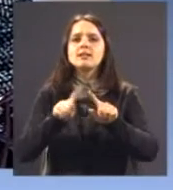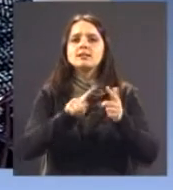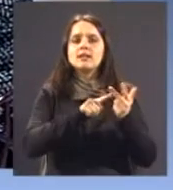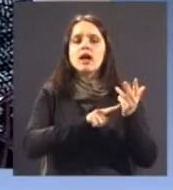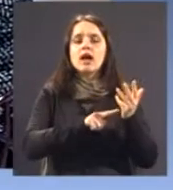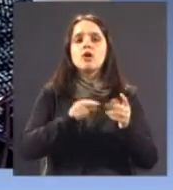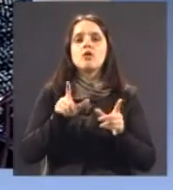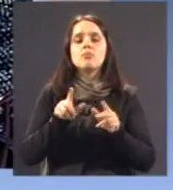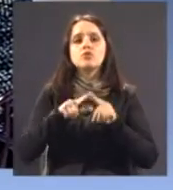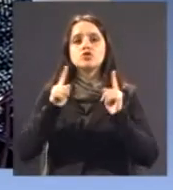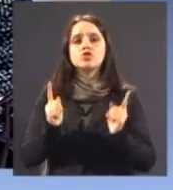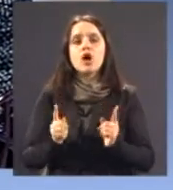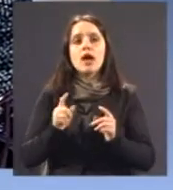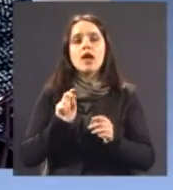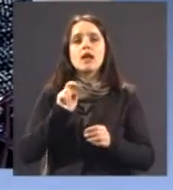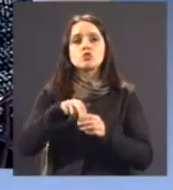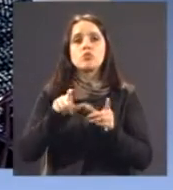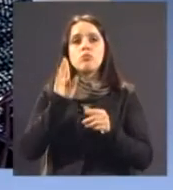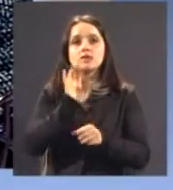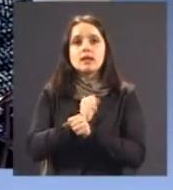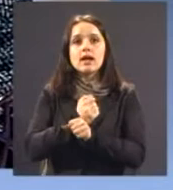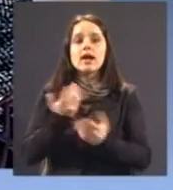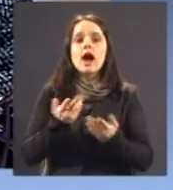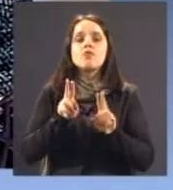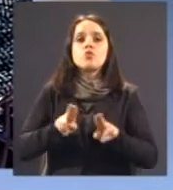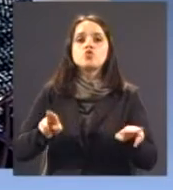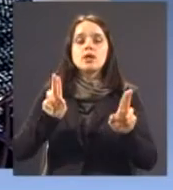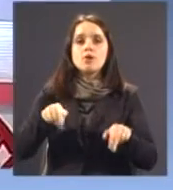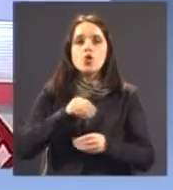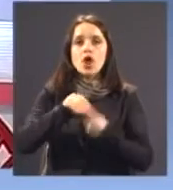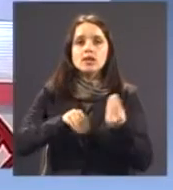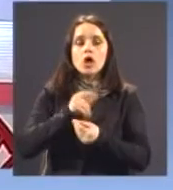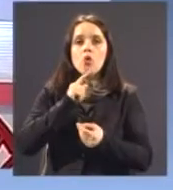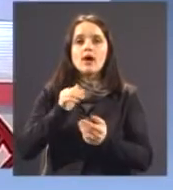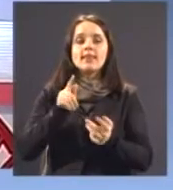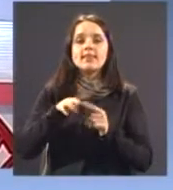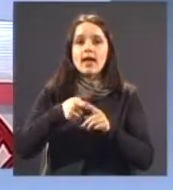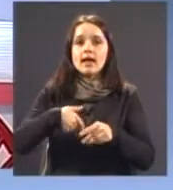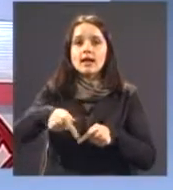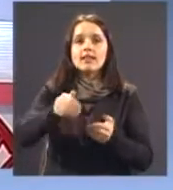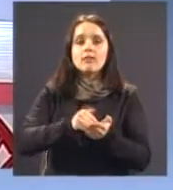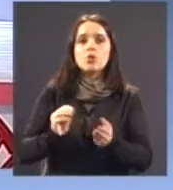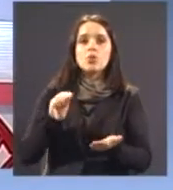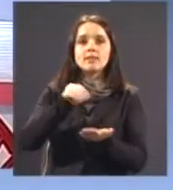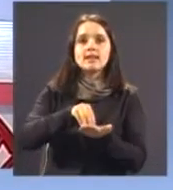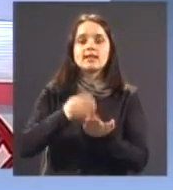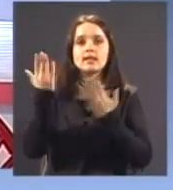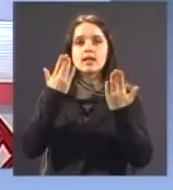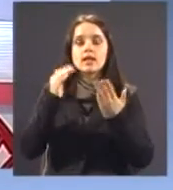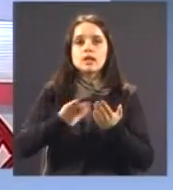mogućnosti izbora imaju roditelji koji tek treba da upišu svoju djecu u školu? Pa danas imaju